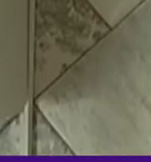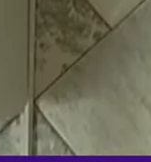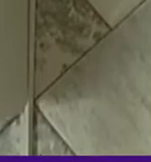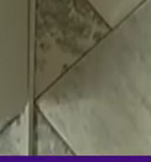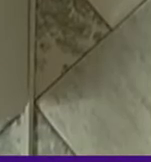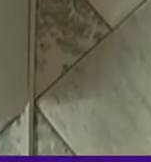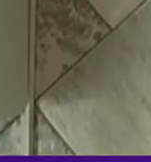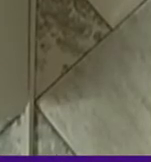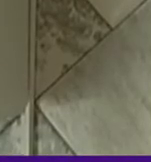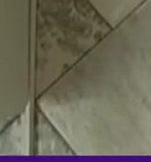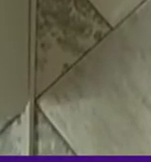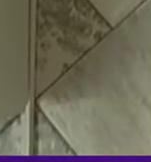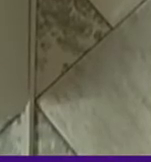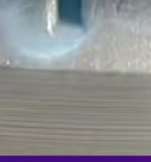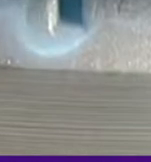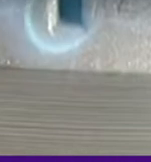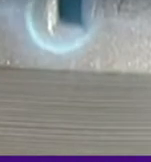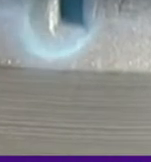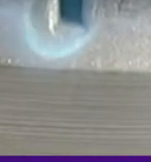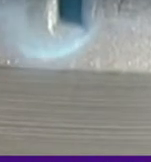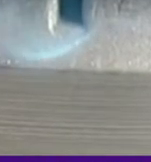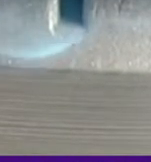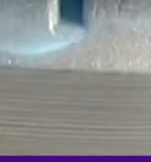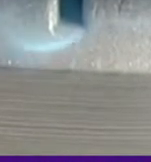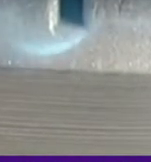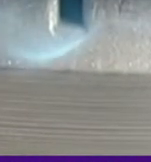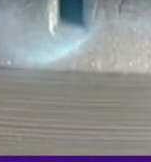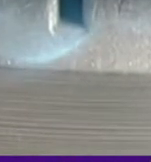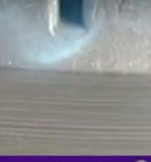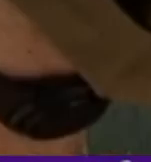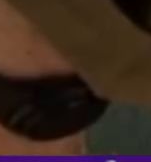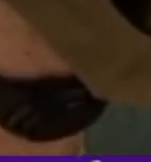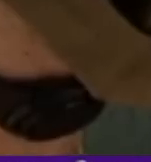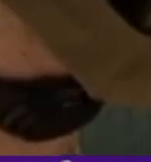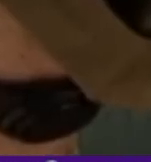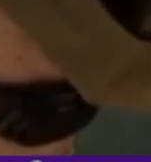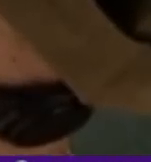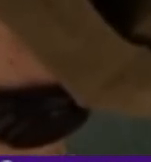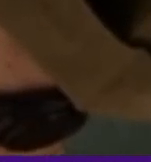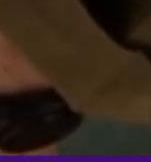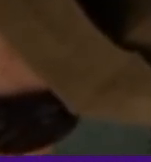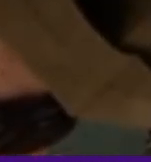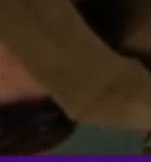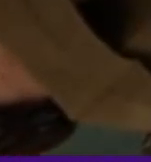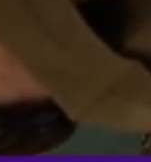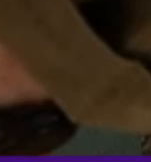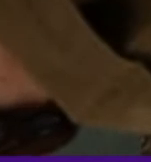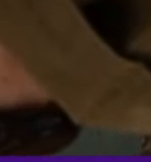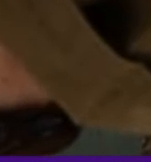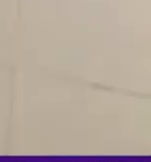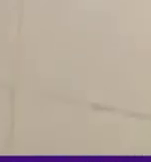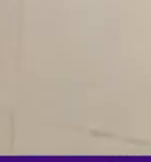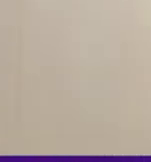за 1000 кубометрів з 1 травня 2019 року. Однак це не кінець хороших в